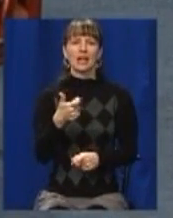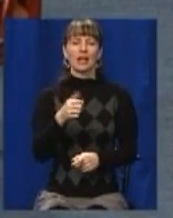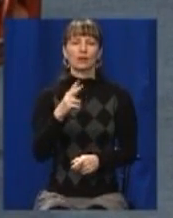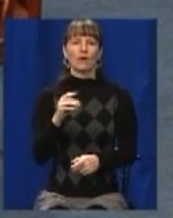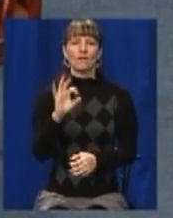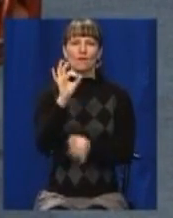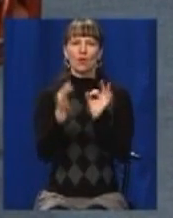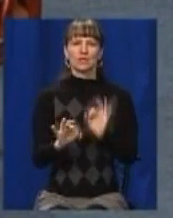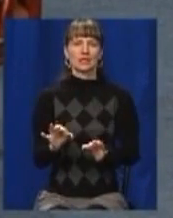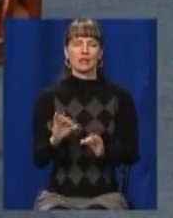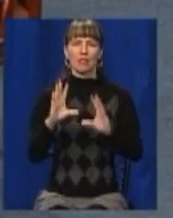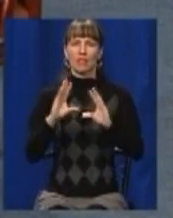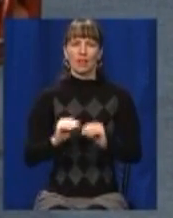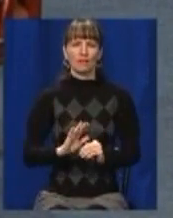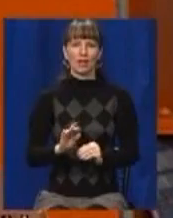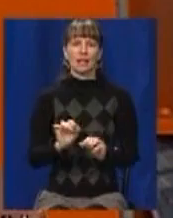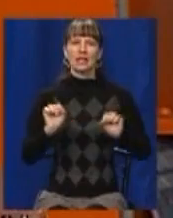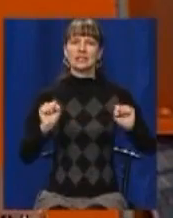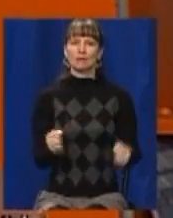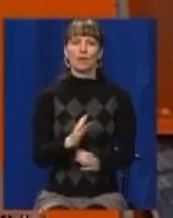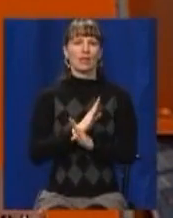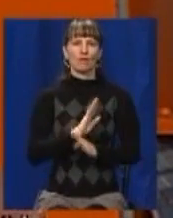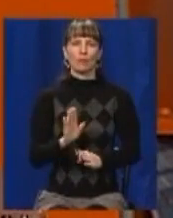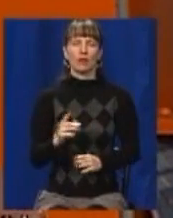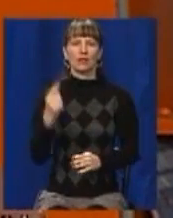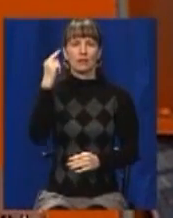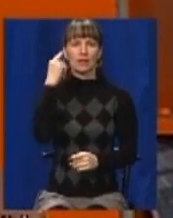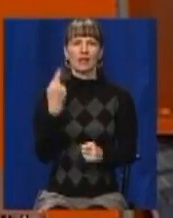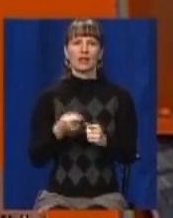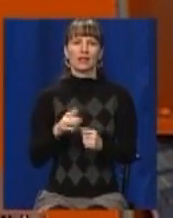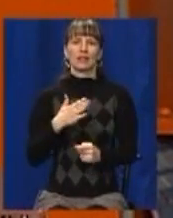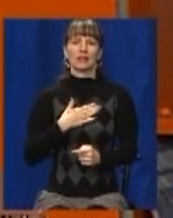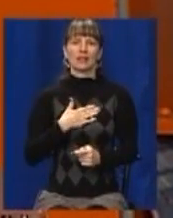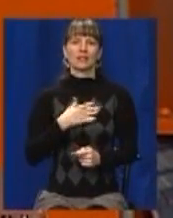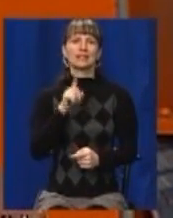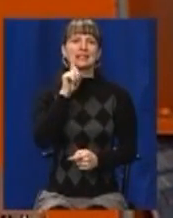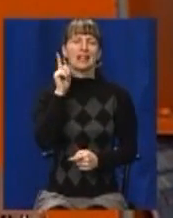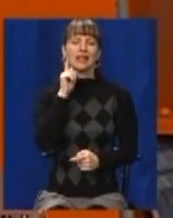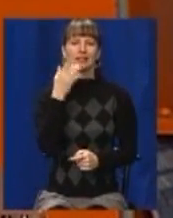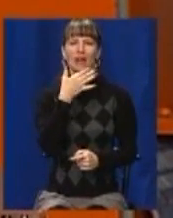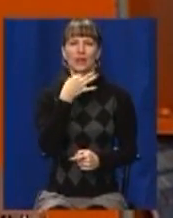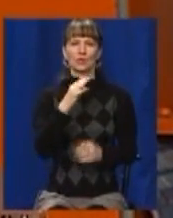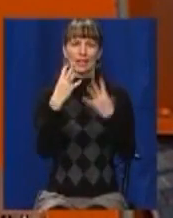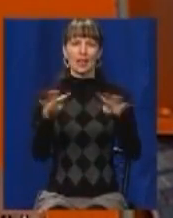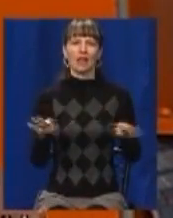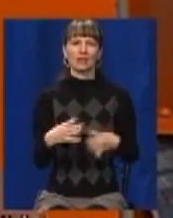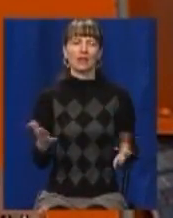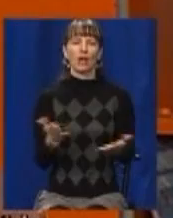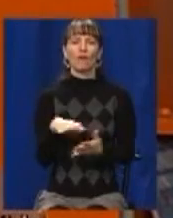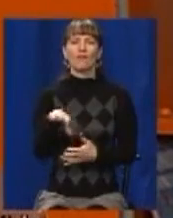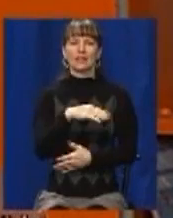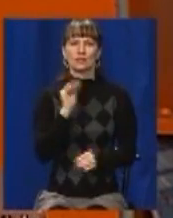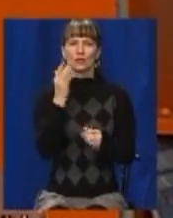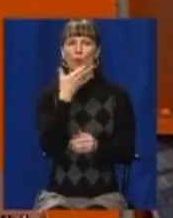не в'яне, а взимку не вмирає. Ну, як мені відомо, це наша зелена красуня ялинка, яку всі прикрашають,